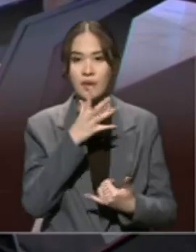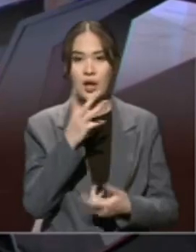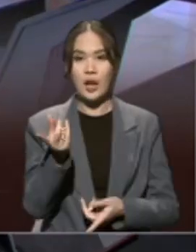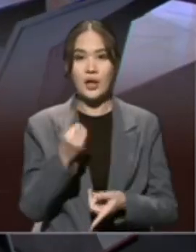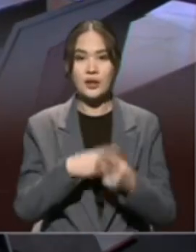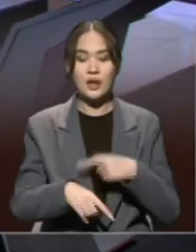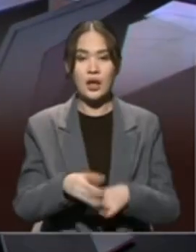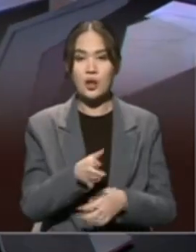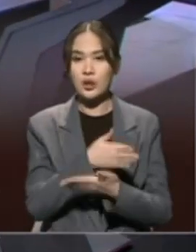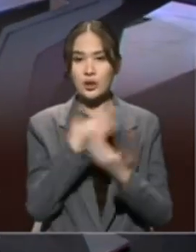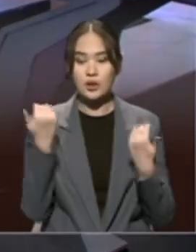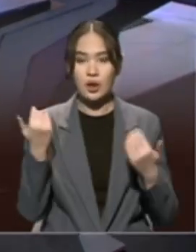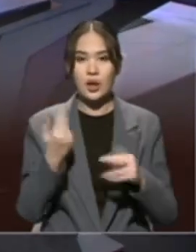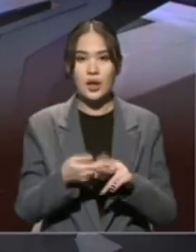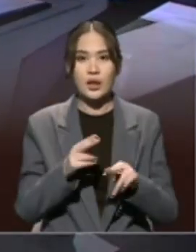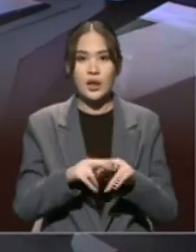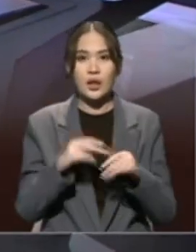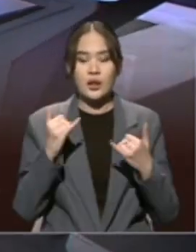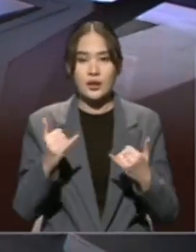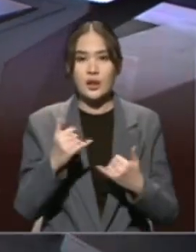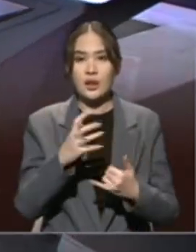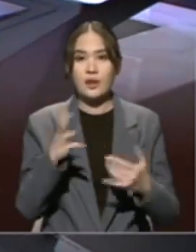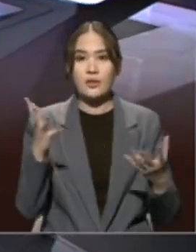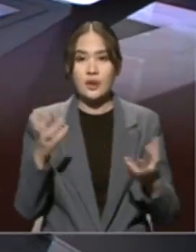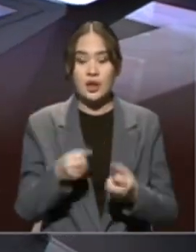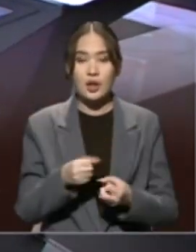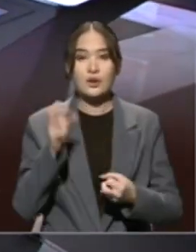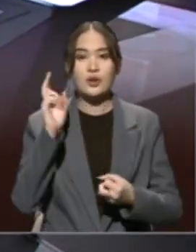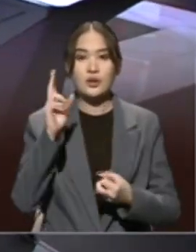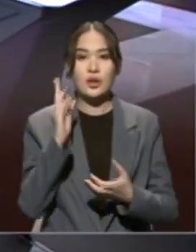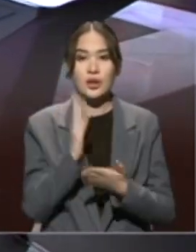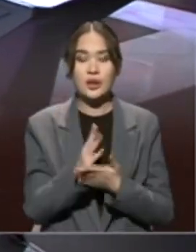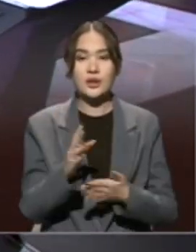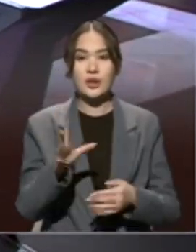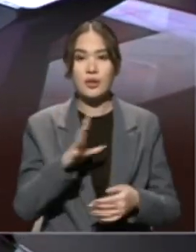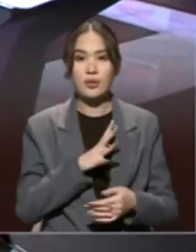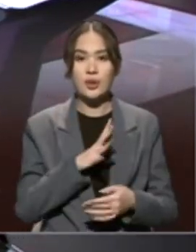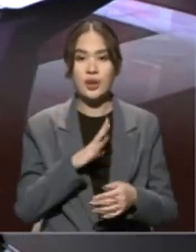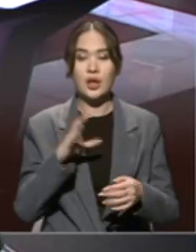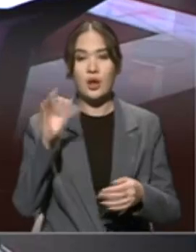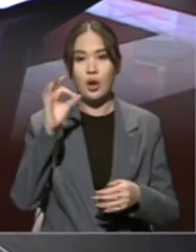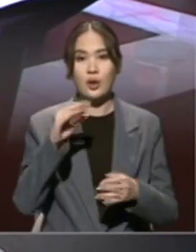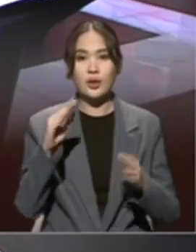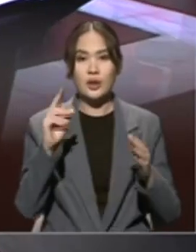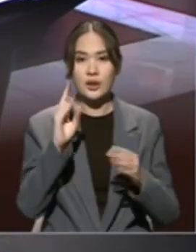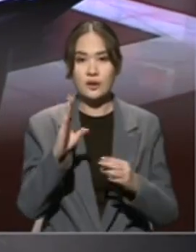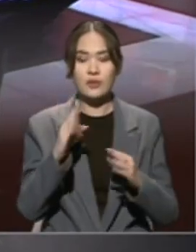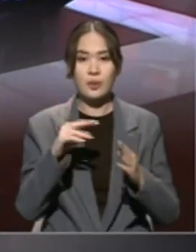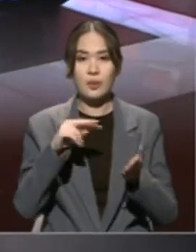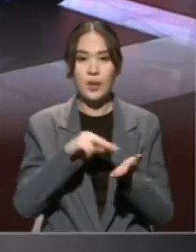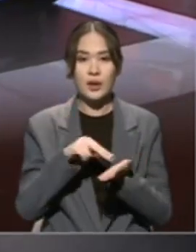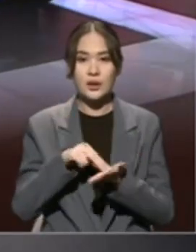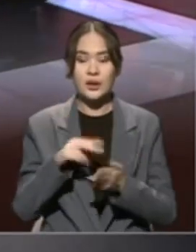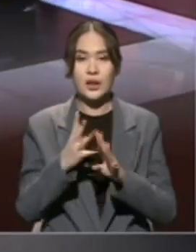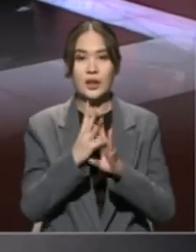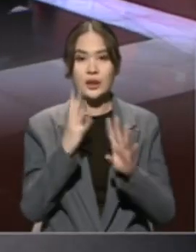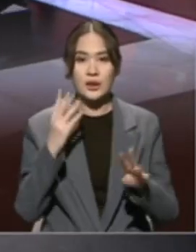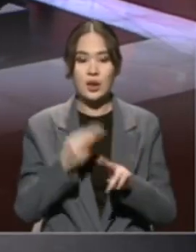алу мүмкіндігі жоқ. Ал енді қазіргі алып жатқандардың енді қазіргі мына нарыққа шығып үйдің бағасына кезекке тұрып деген